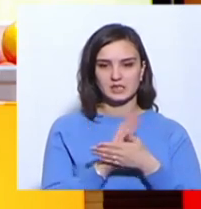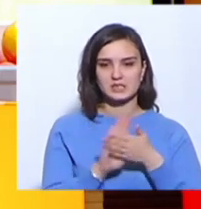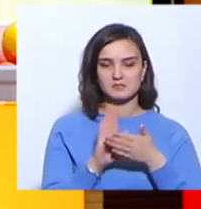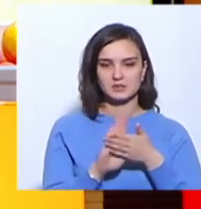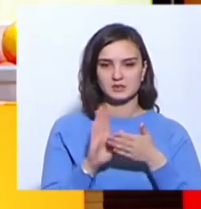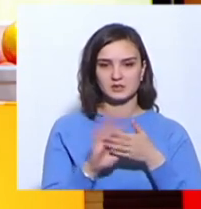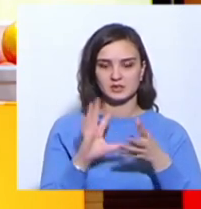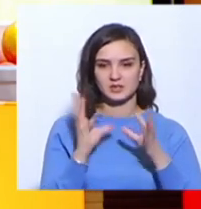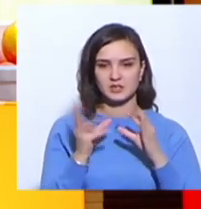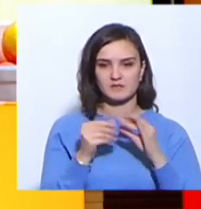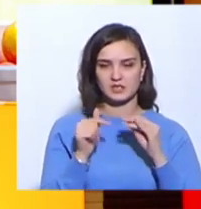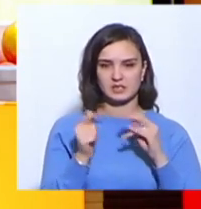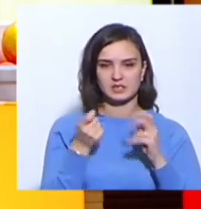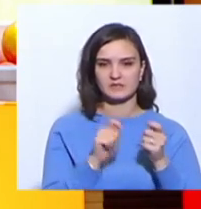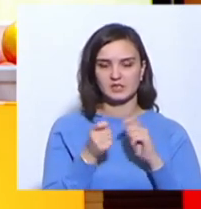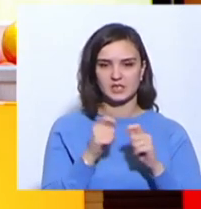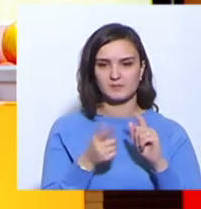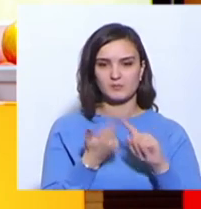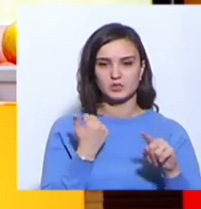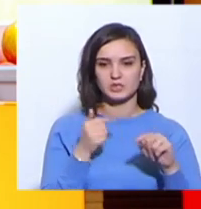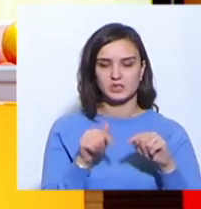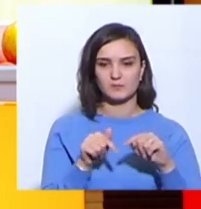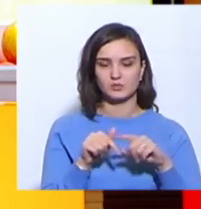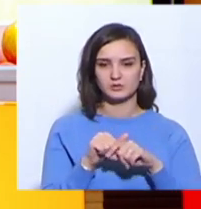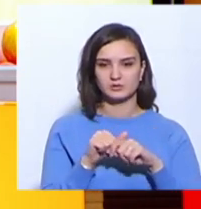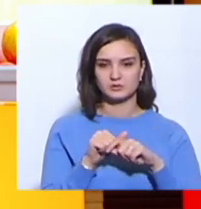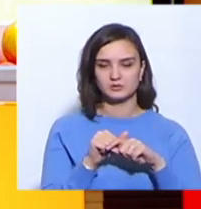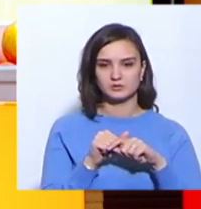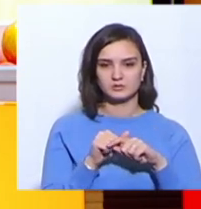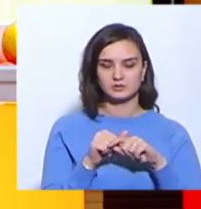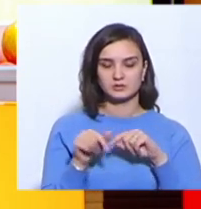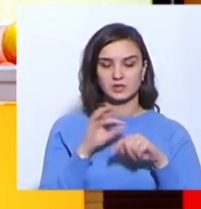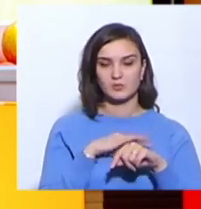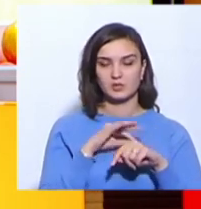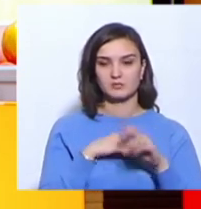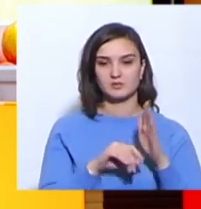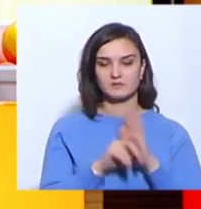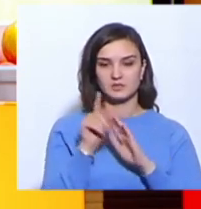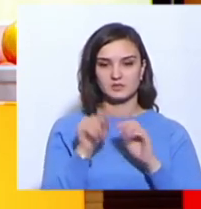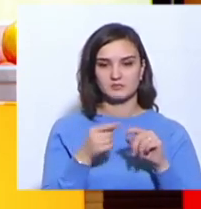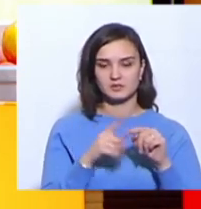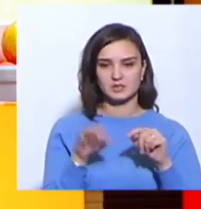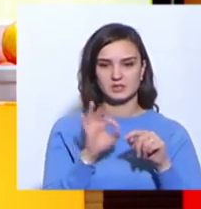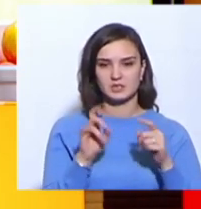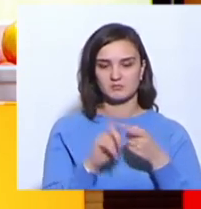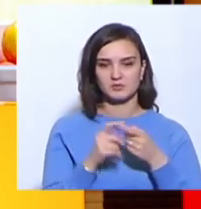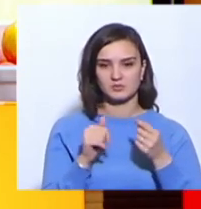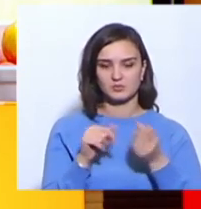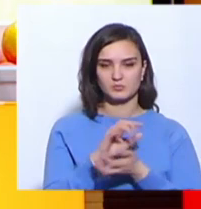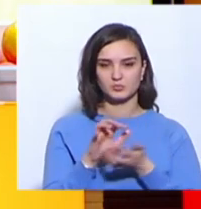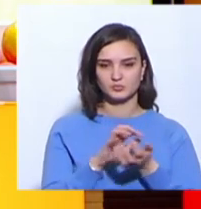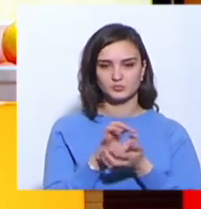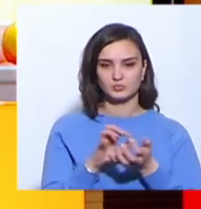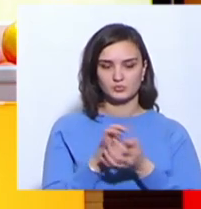გაწმენდილი, ყველა ბალასტური ნივთიერება მოცილებული ნახშირწყლების გამოყენებას ვიწყებთ, ეს ეხება როგორც პურს